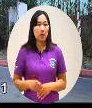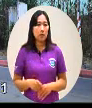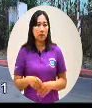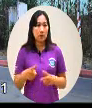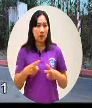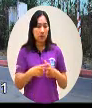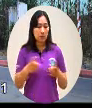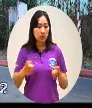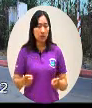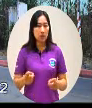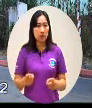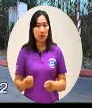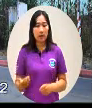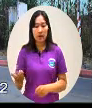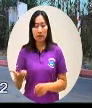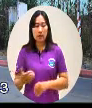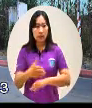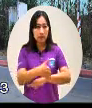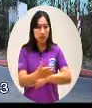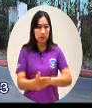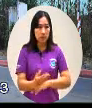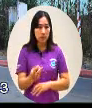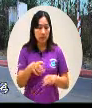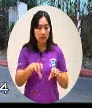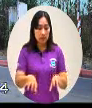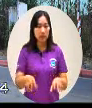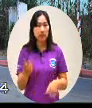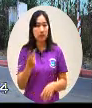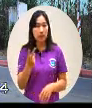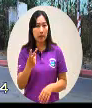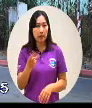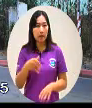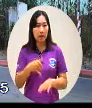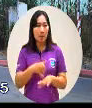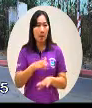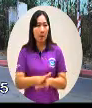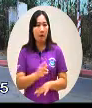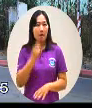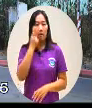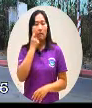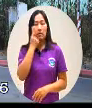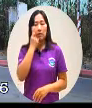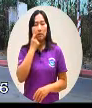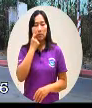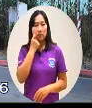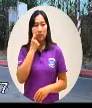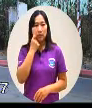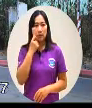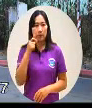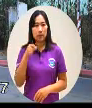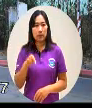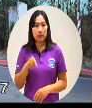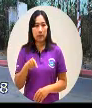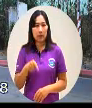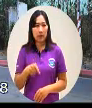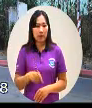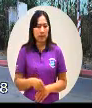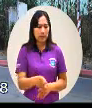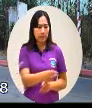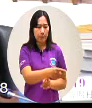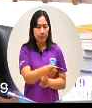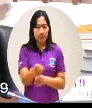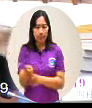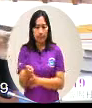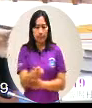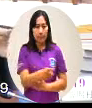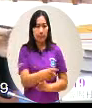登革热会特别侪。啊，恁一干干为住户遐泉水遐，唔知影讲经过的比较定来，暗时啊上班的人、